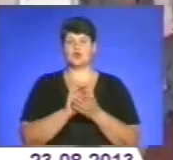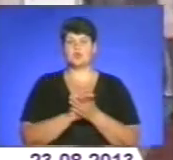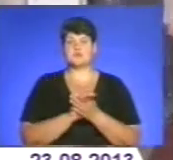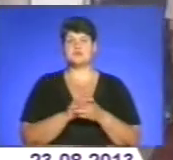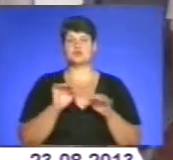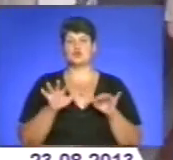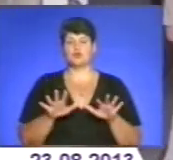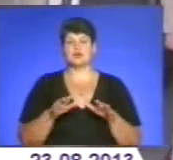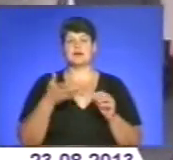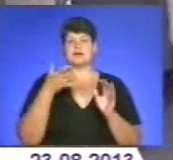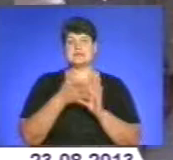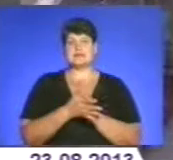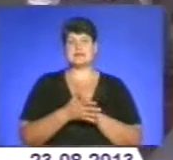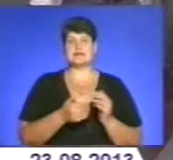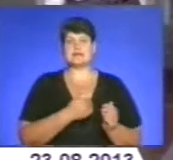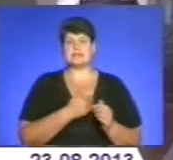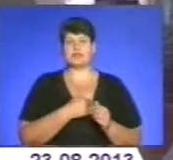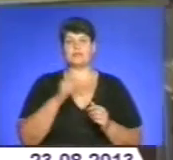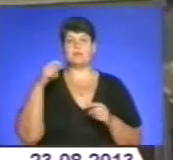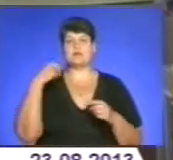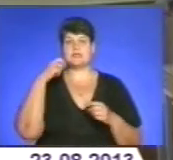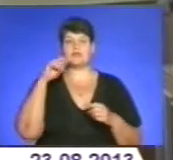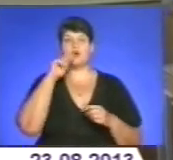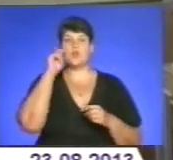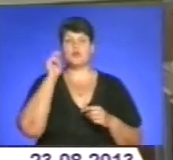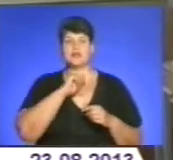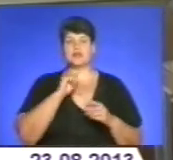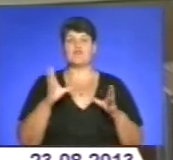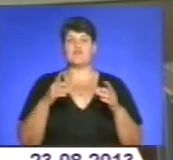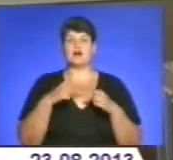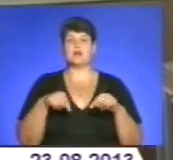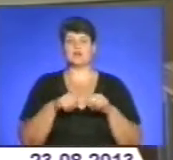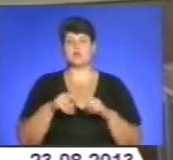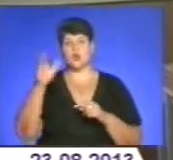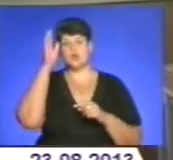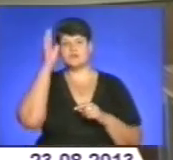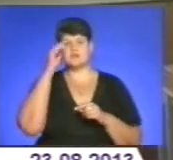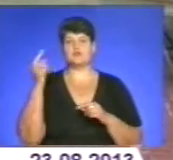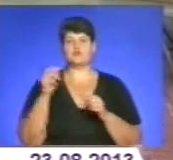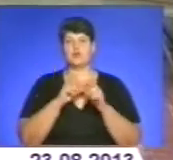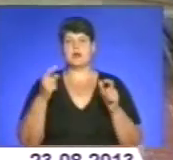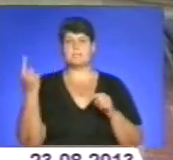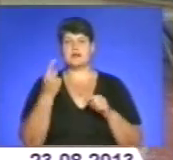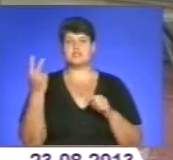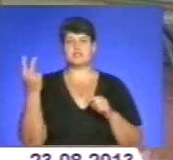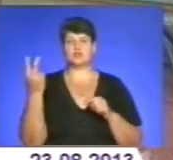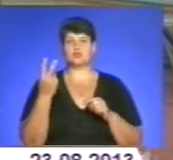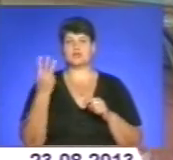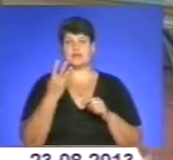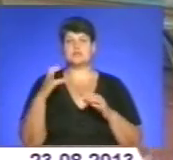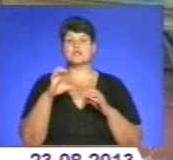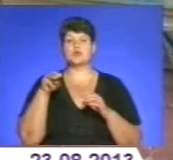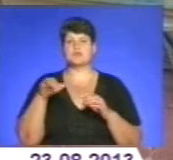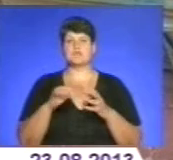ходом реалізації ініціатив президента України у галузі освіти у загальноосвітній школі перших-других ступенів у селі Угринів.